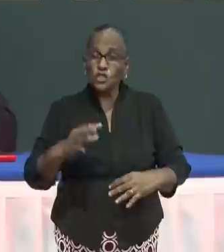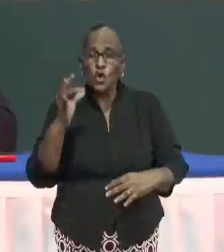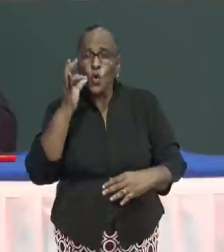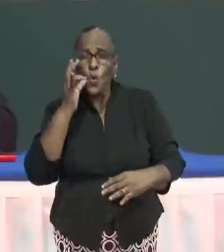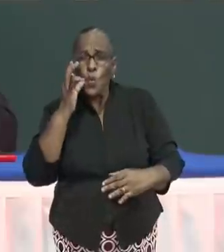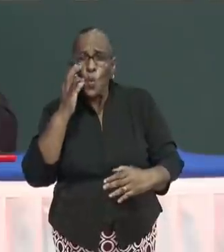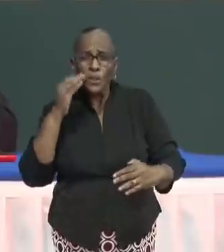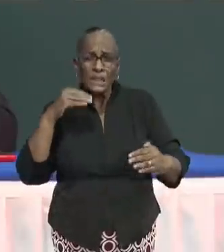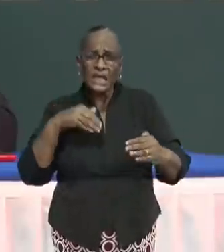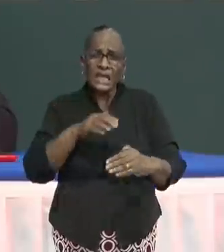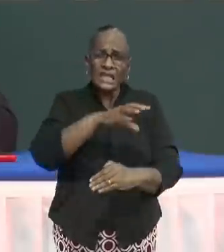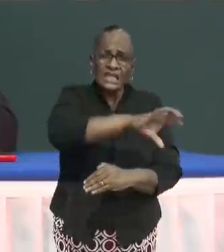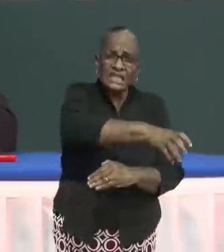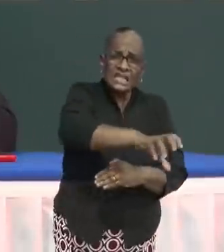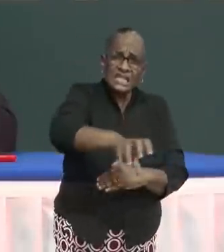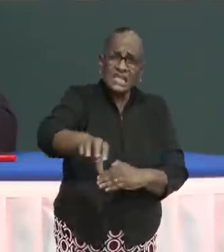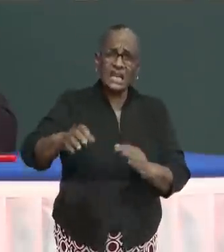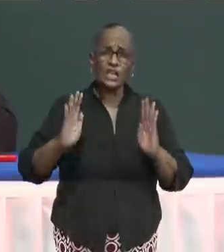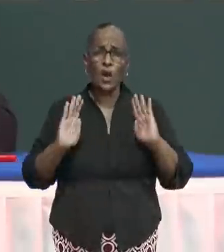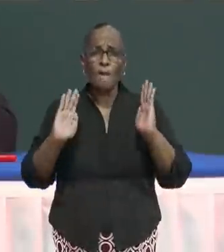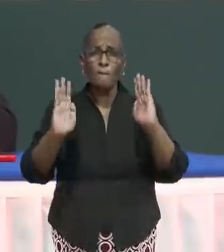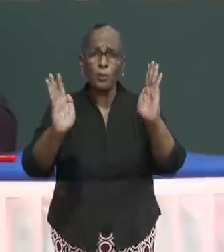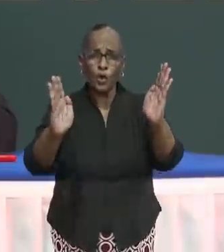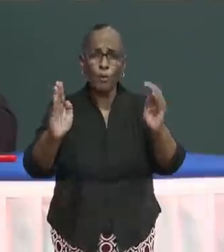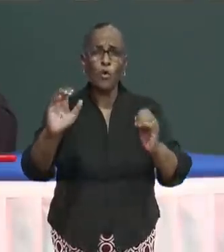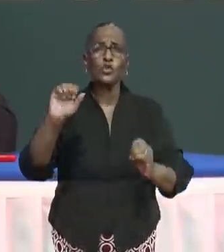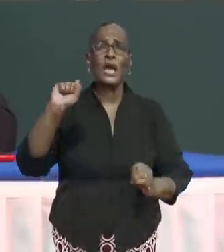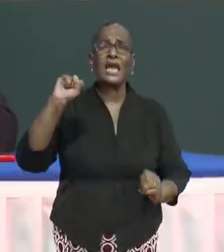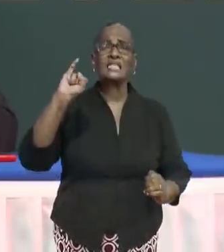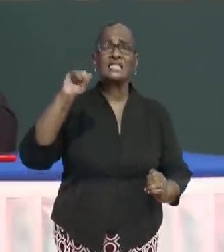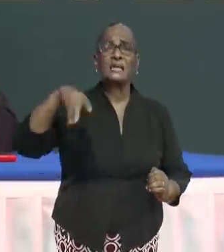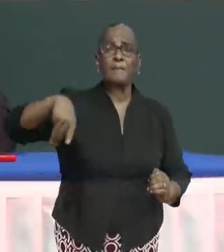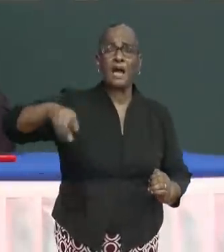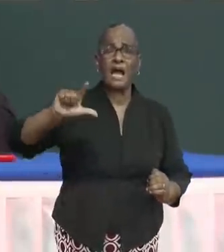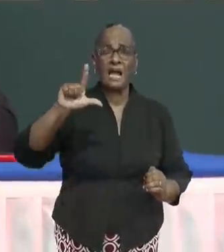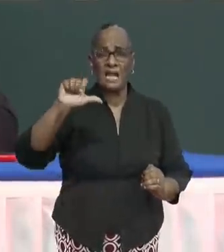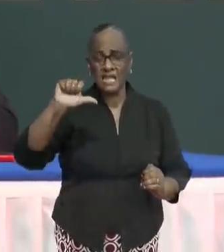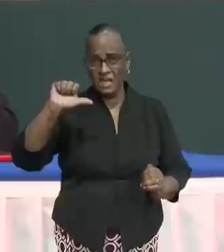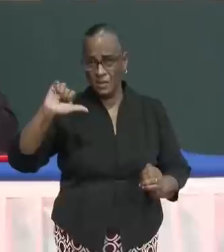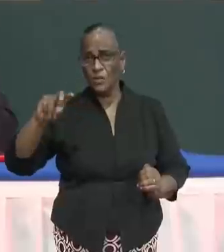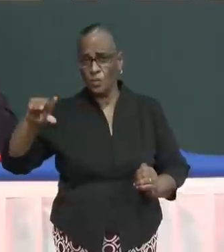sma. Dank u